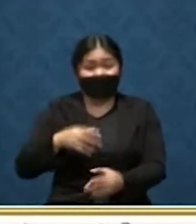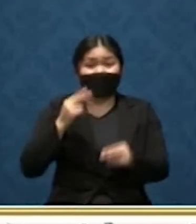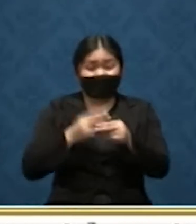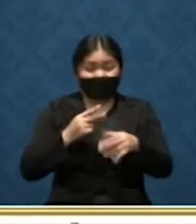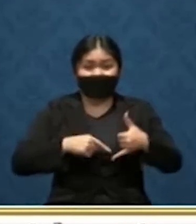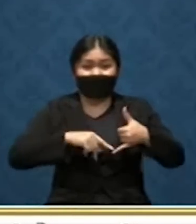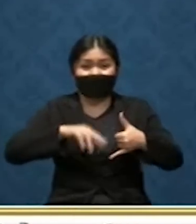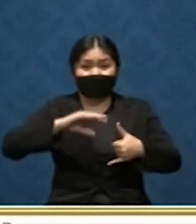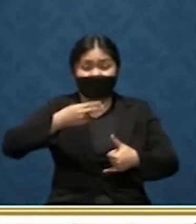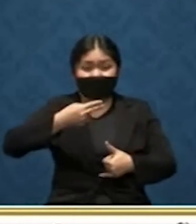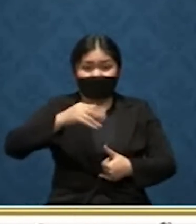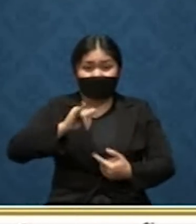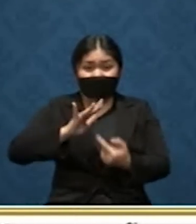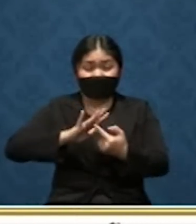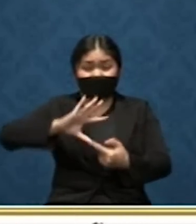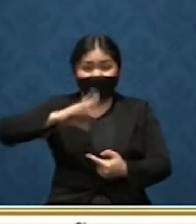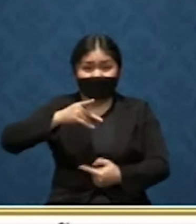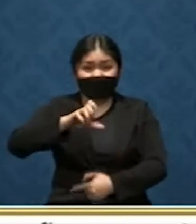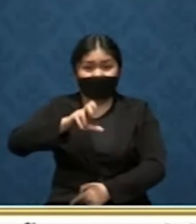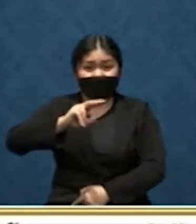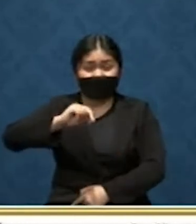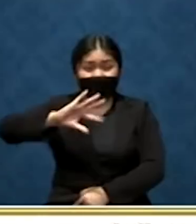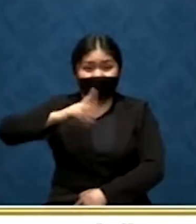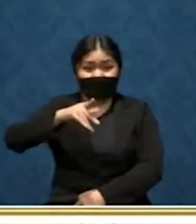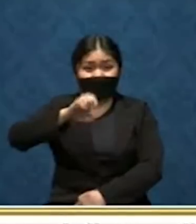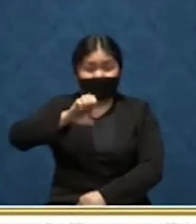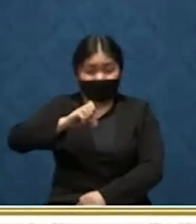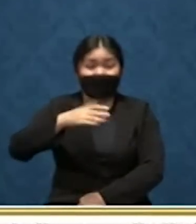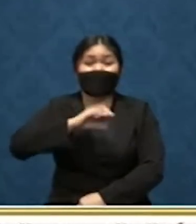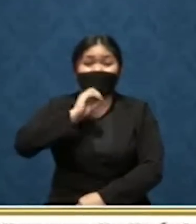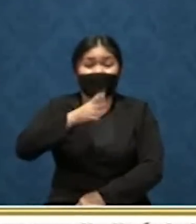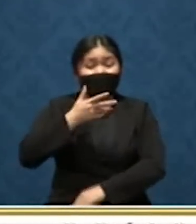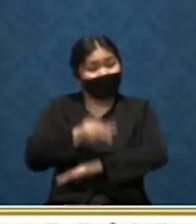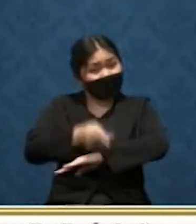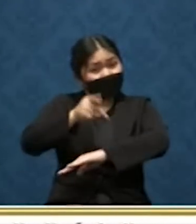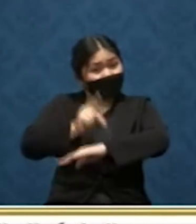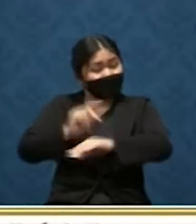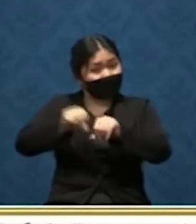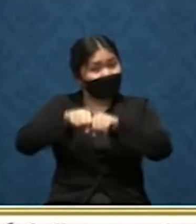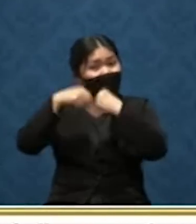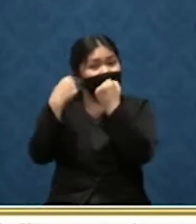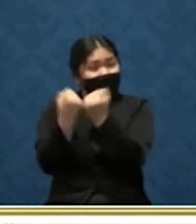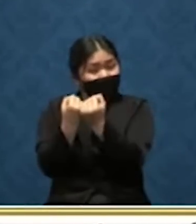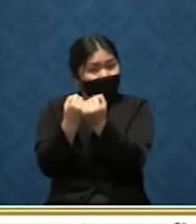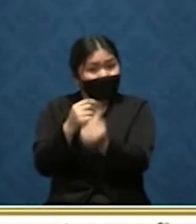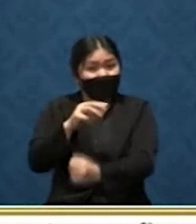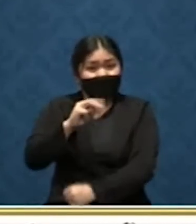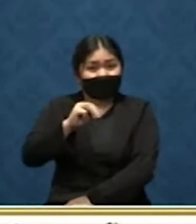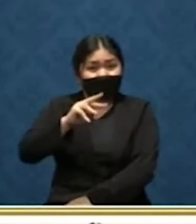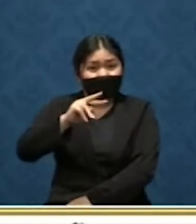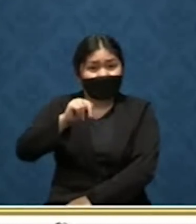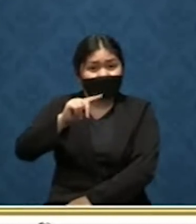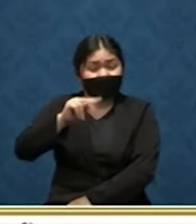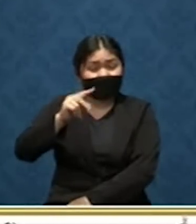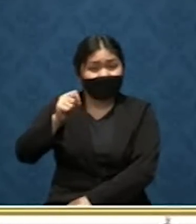ฉีระบุตัวเองว่าเป็นประทานสมาคมแ่งหนึ่งที่ชื่อว่าสมาคมมนทนสารสีส